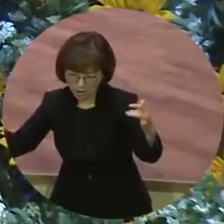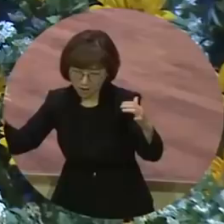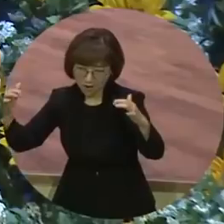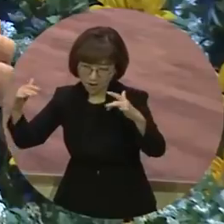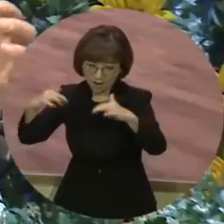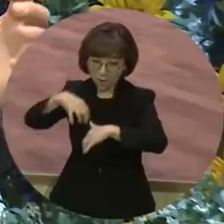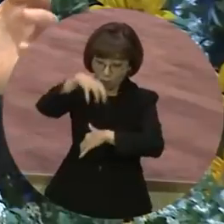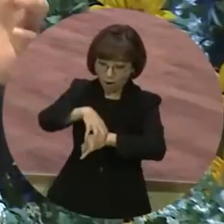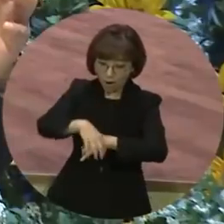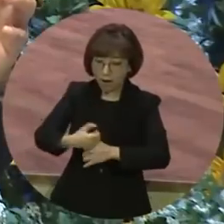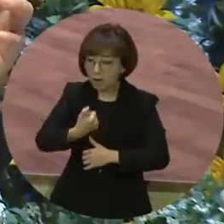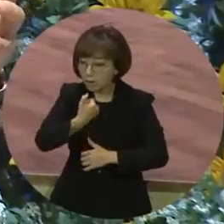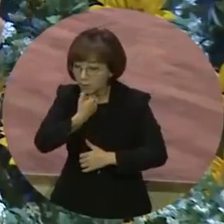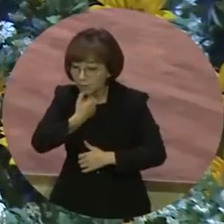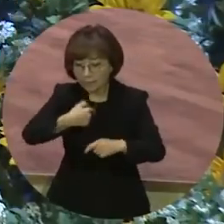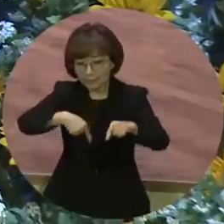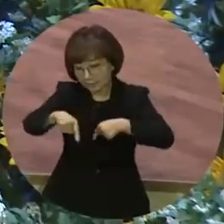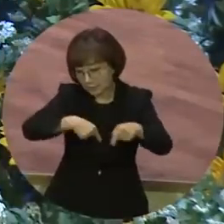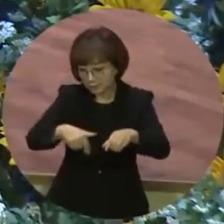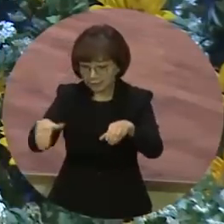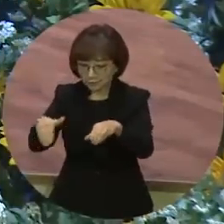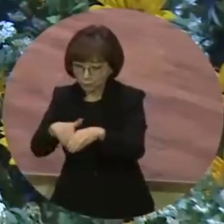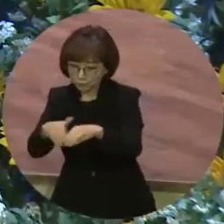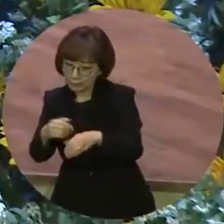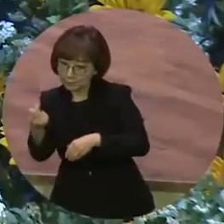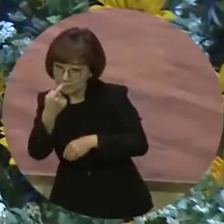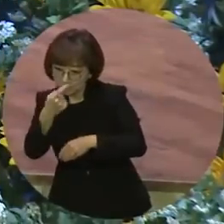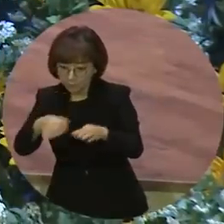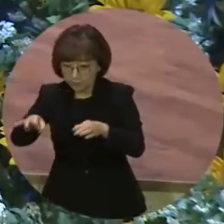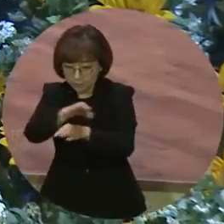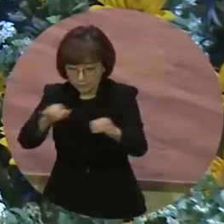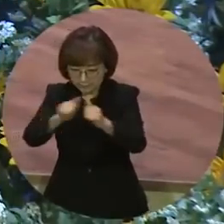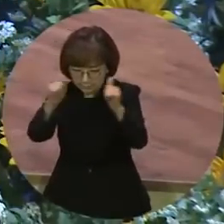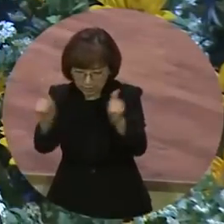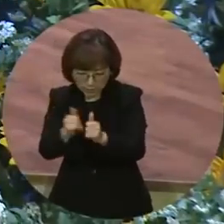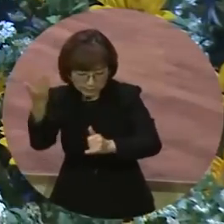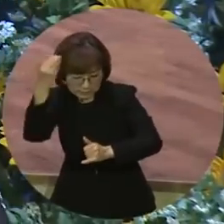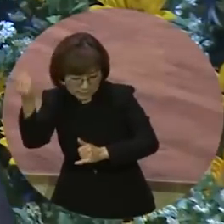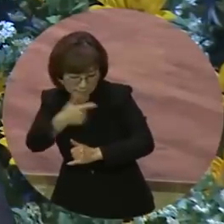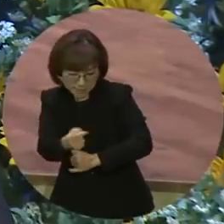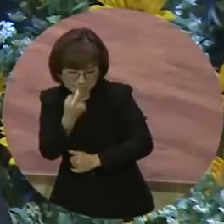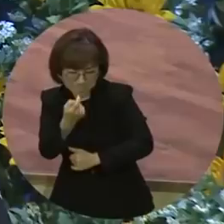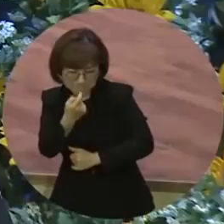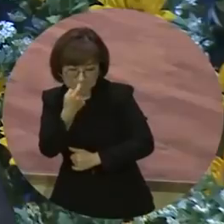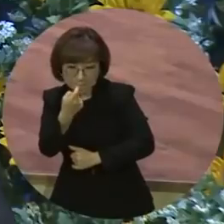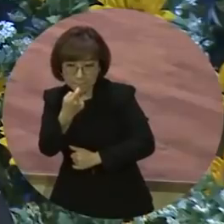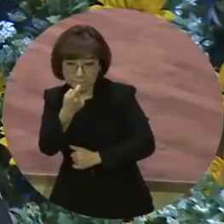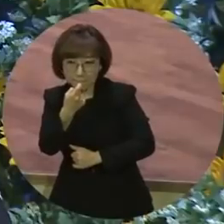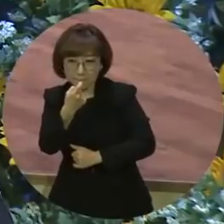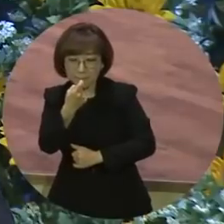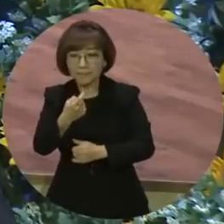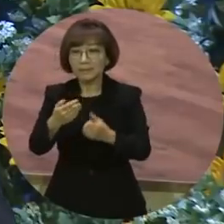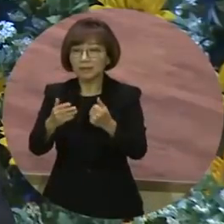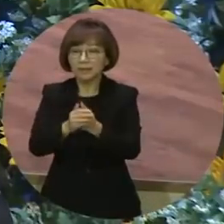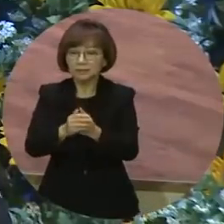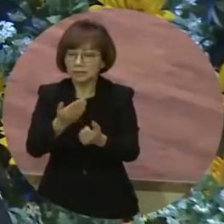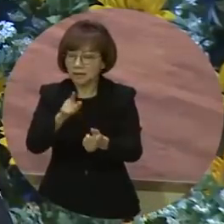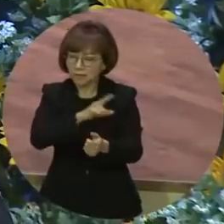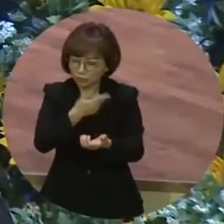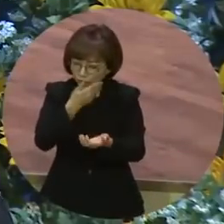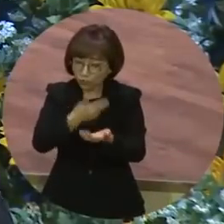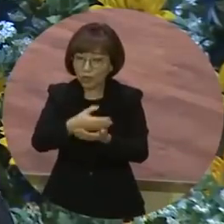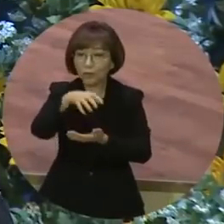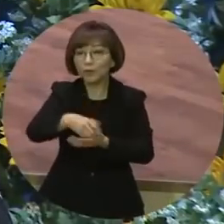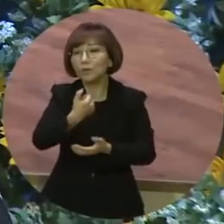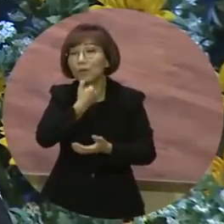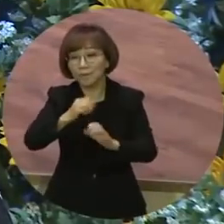로마의 정치를 배우고 로마의 모든 경제, 사회 다 이것을 지금 배워가고 있었기 때문에